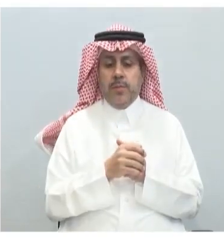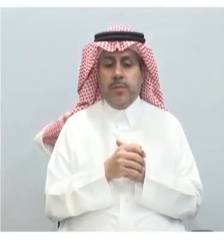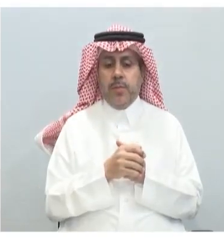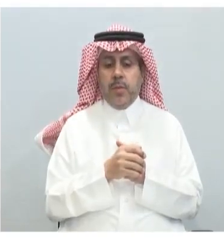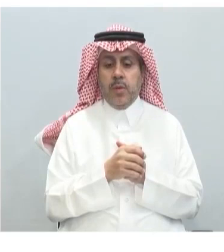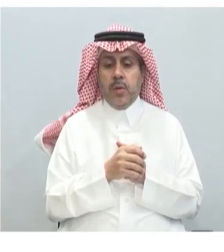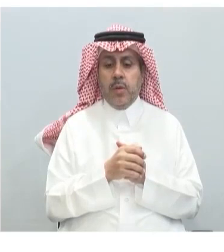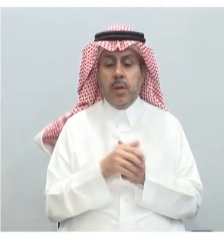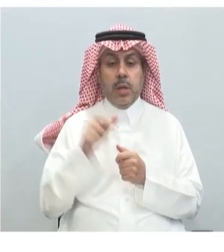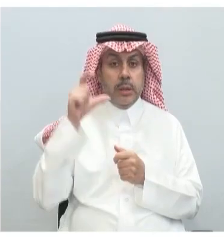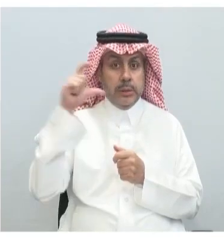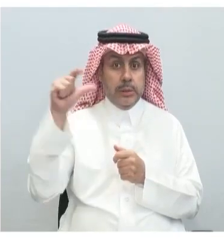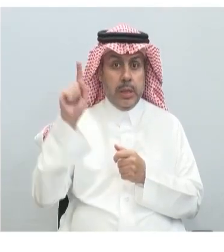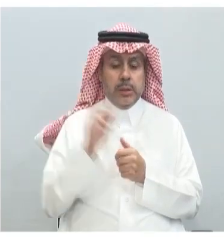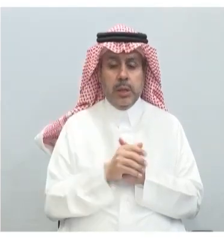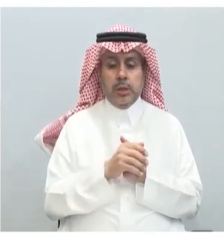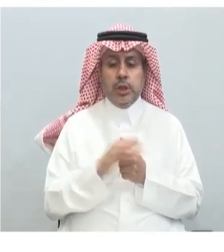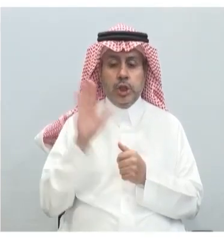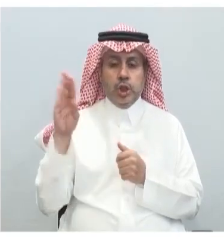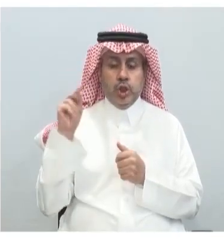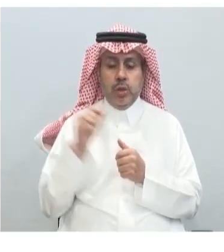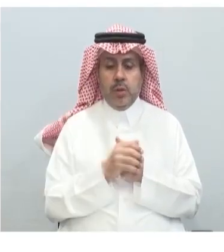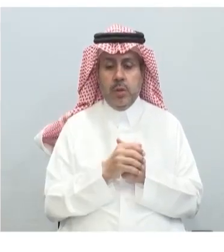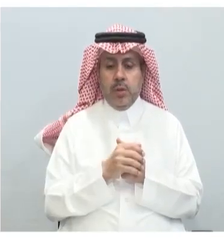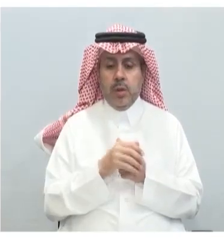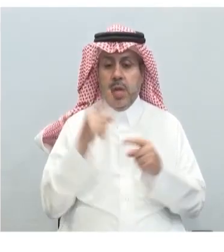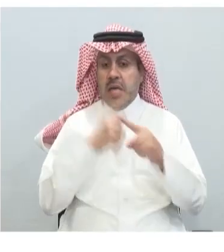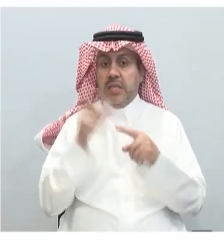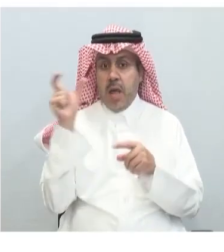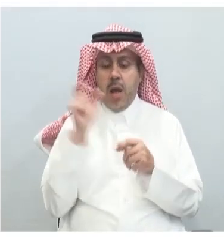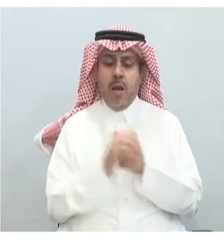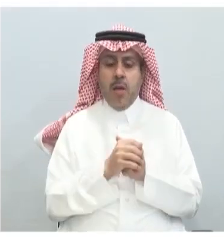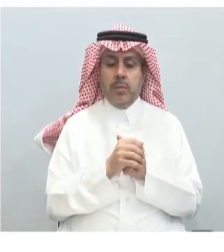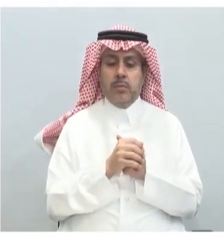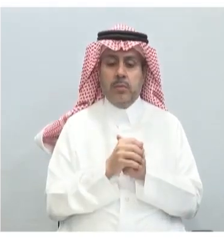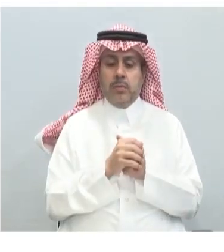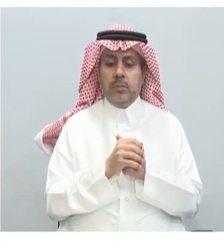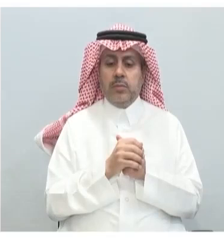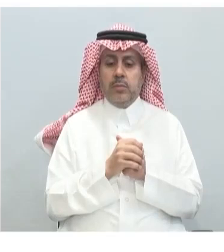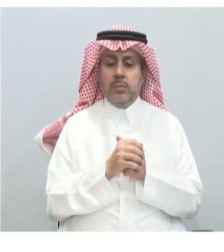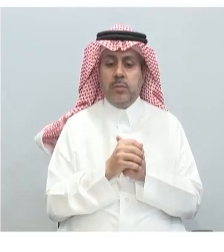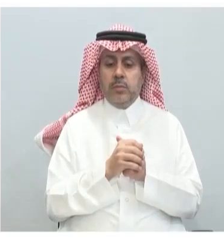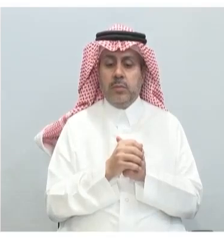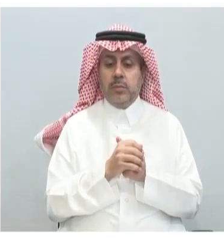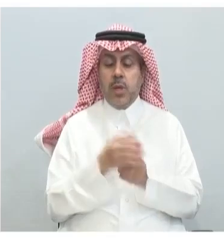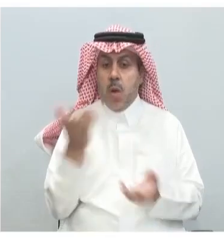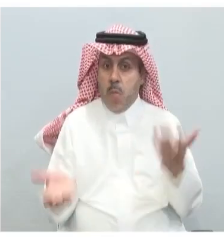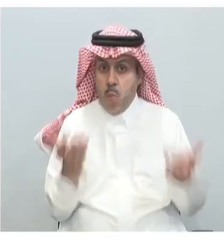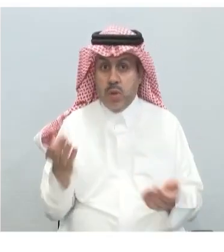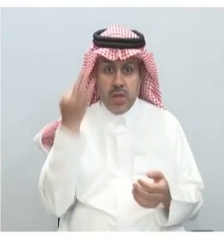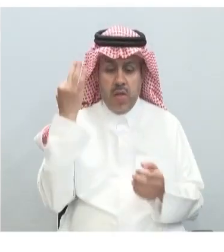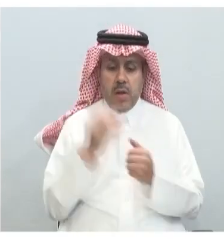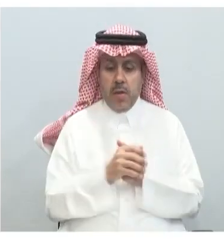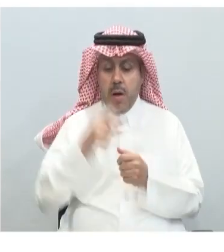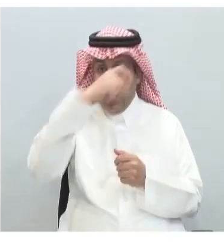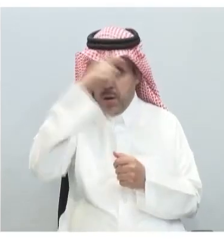هو الدلتا اتش نوت ار اكس ان نريد حسابه هذه هي المعادلات الثلاثه وايضا حراره